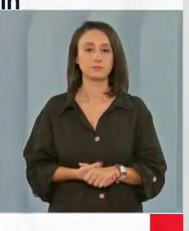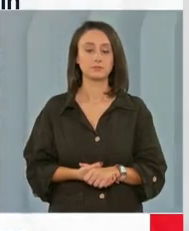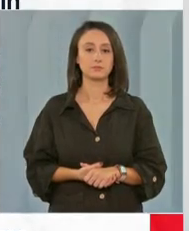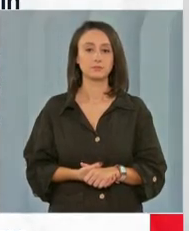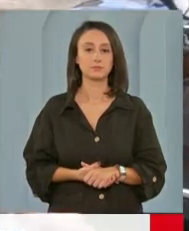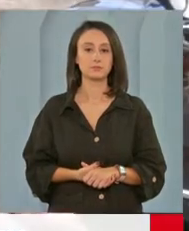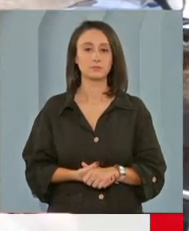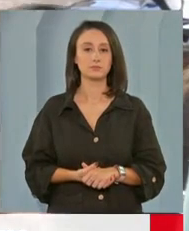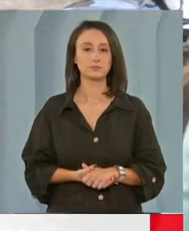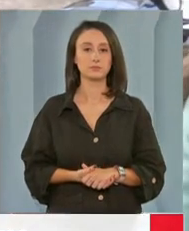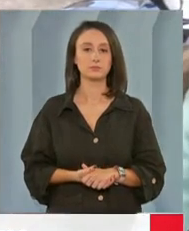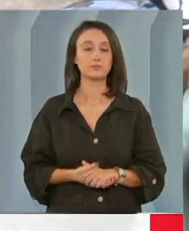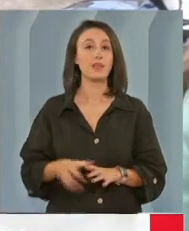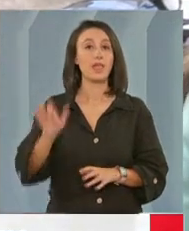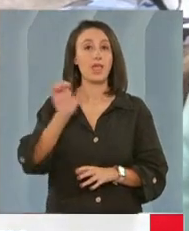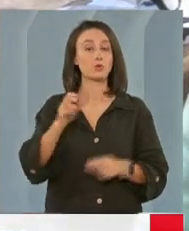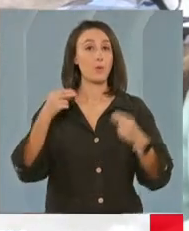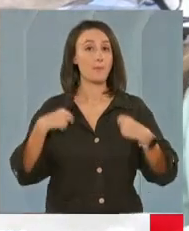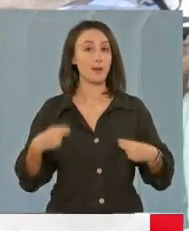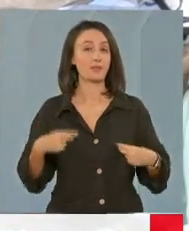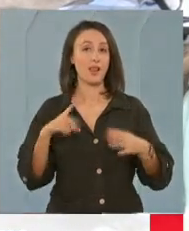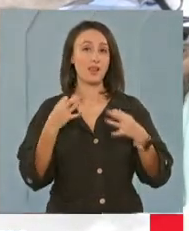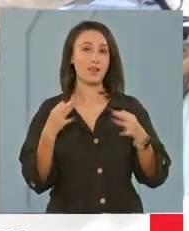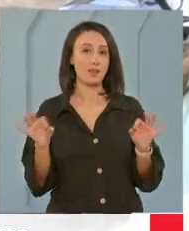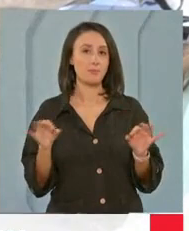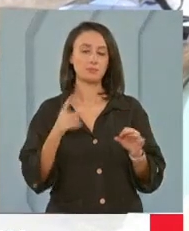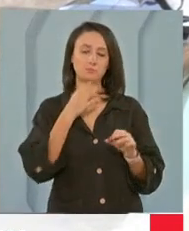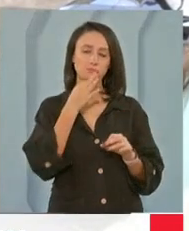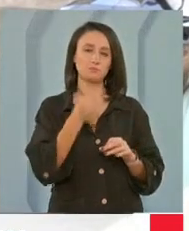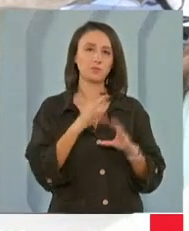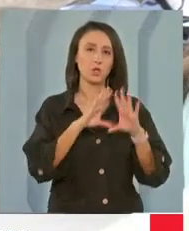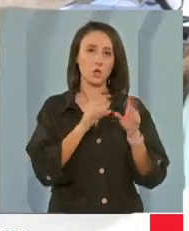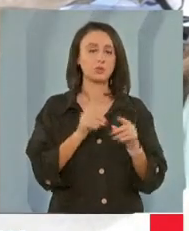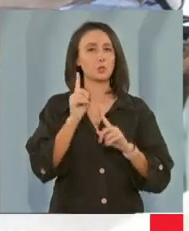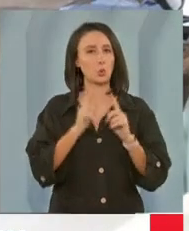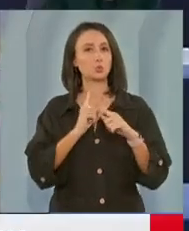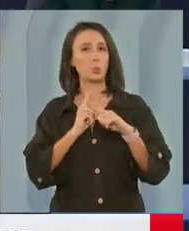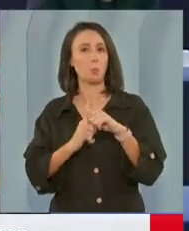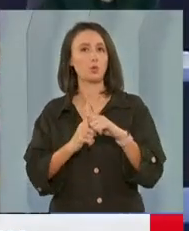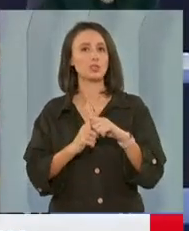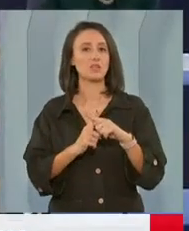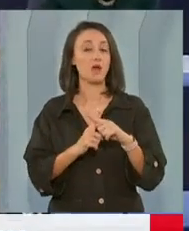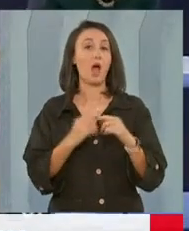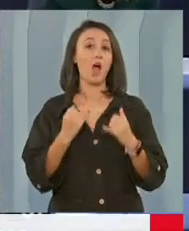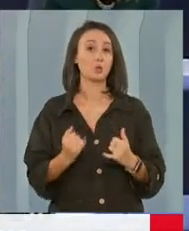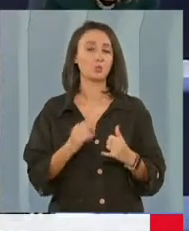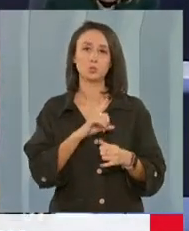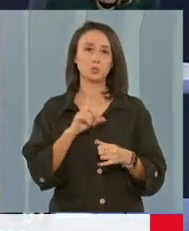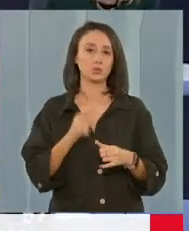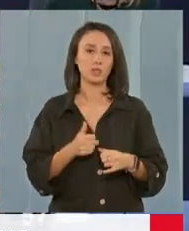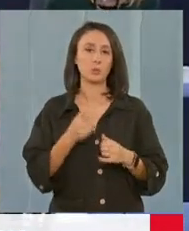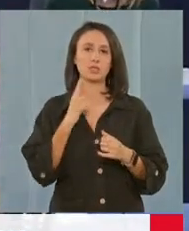Democrații 66. Europarlamentarul liberal Rareș Bogdan îi îndeamnă pe românii să fie totuși optimiști. Deocamdată nu trebuie